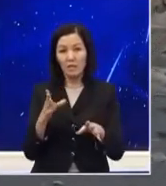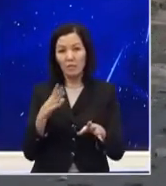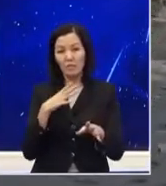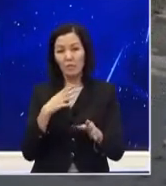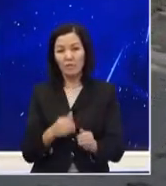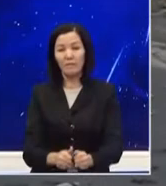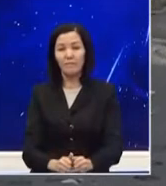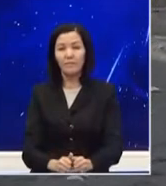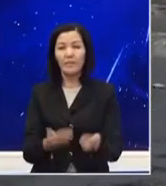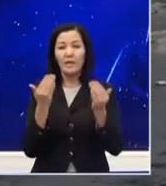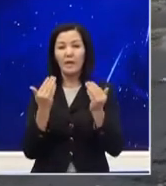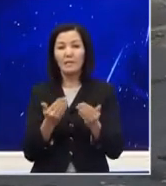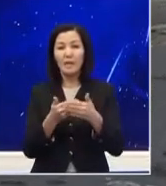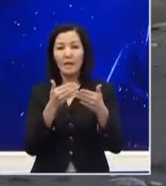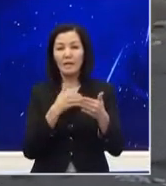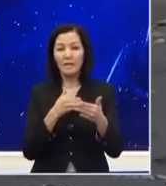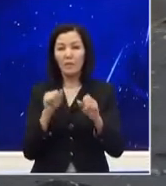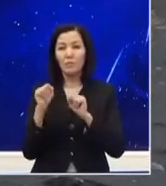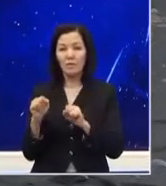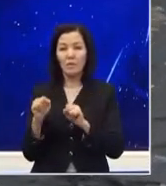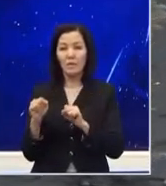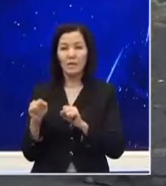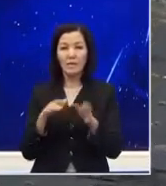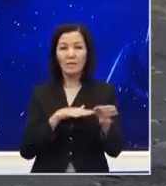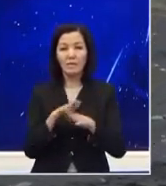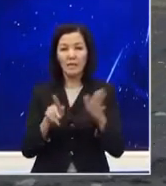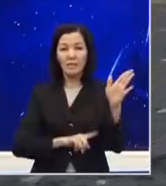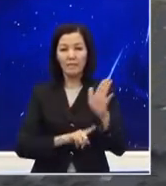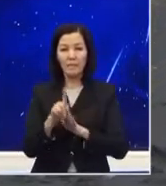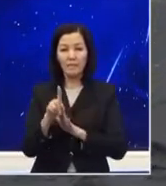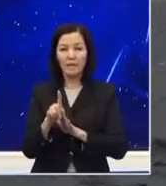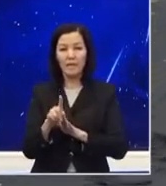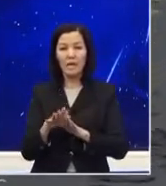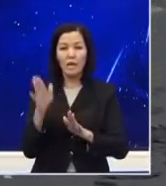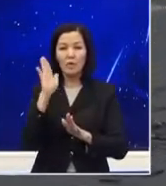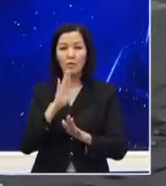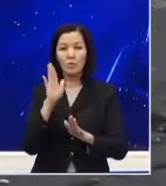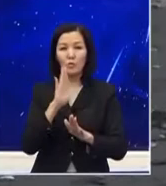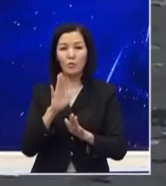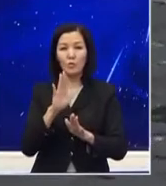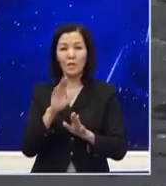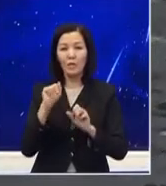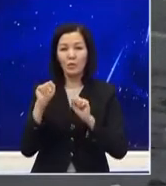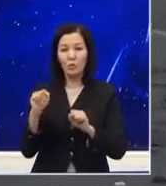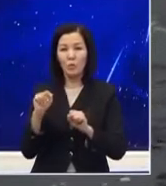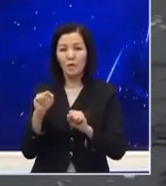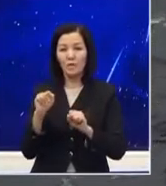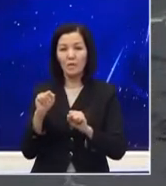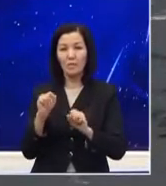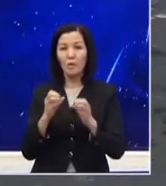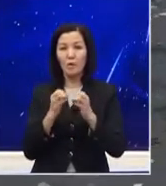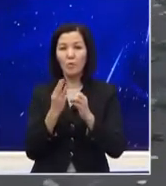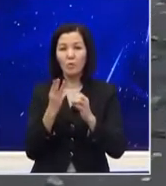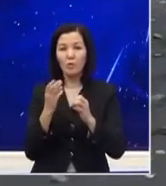кезікті. Қазір алдын алу шаралары іске аса бастады. Жағалаулары бекітіліп жатыр. 13 шақырымнан аса